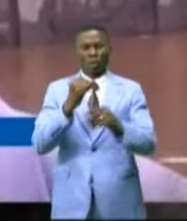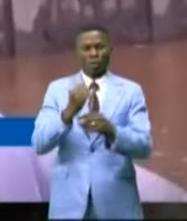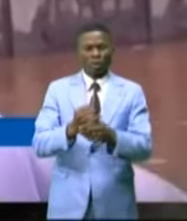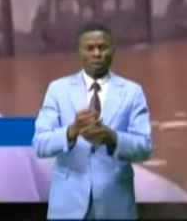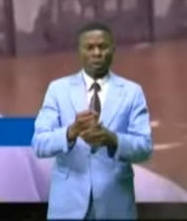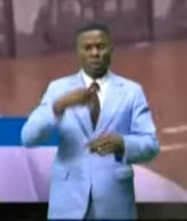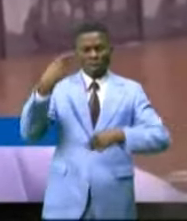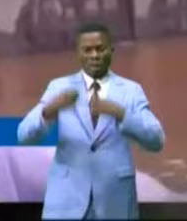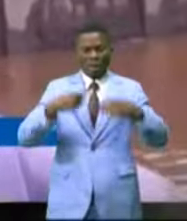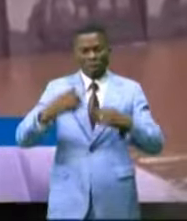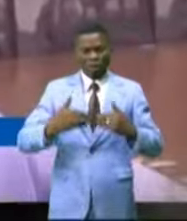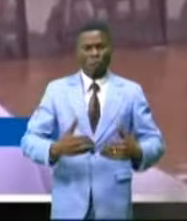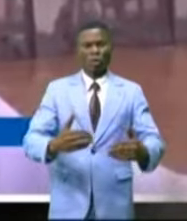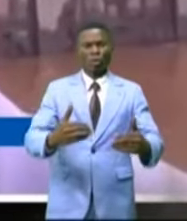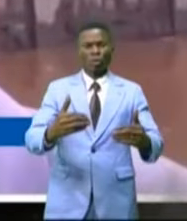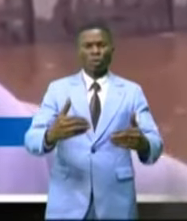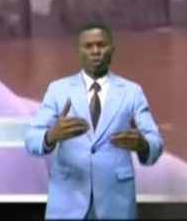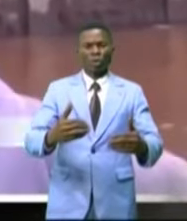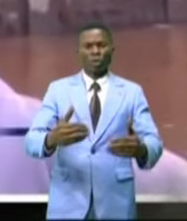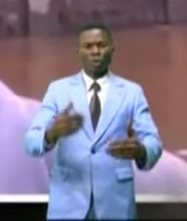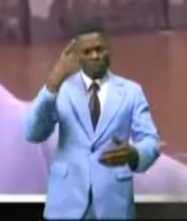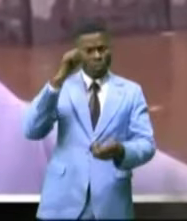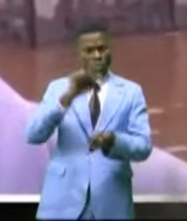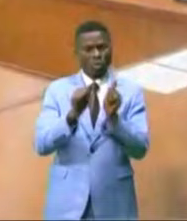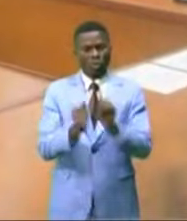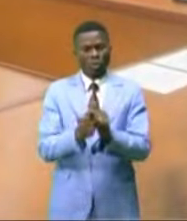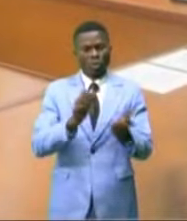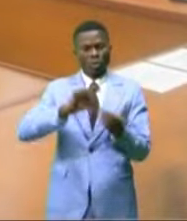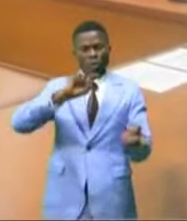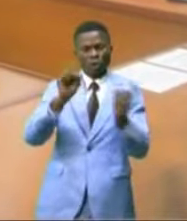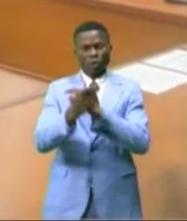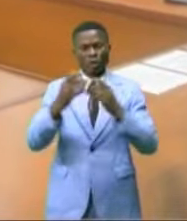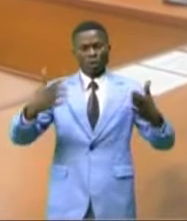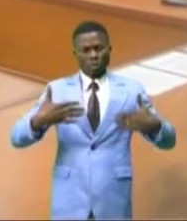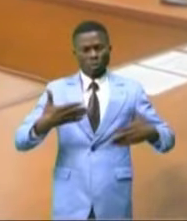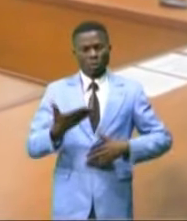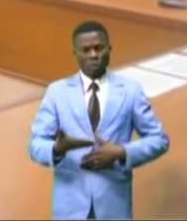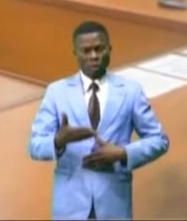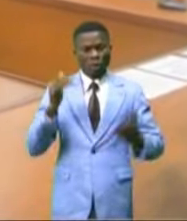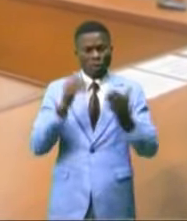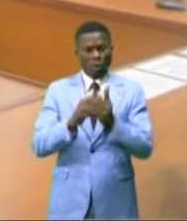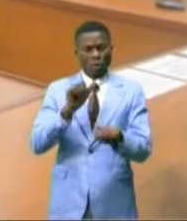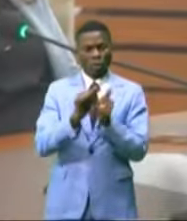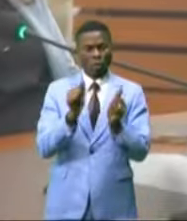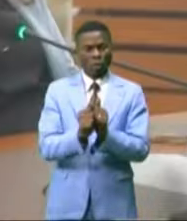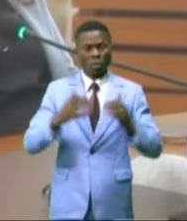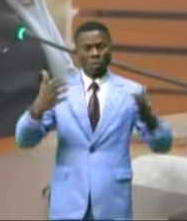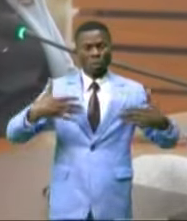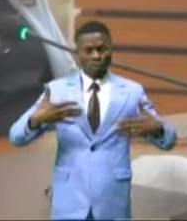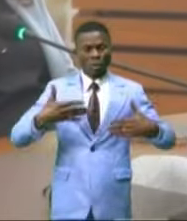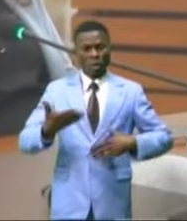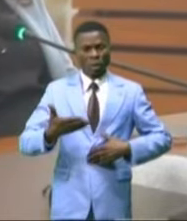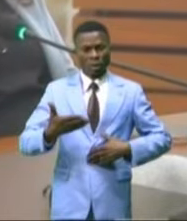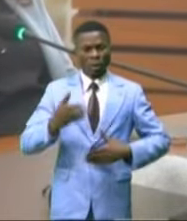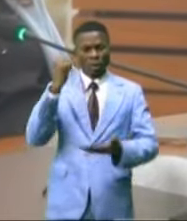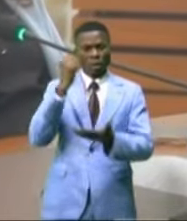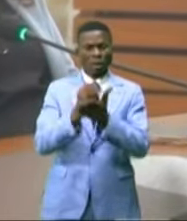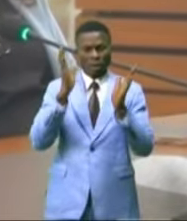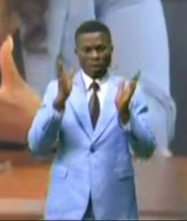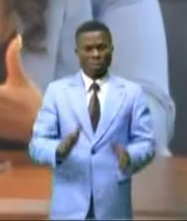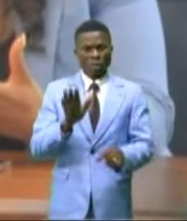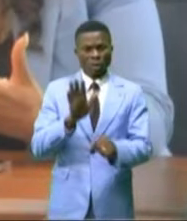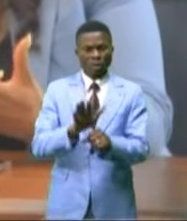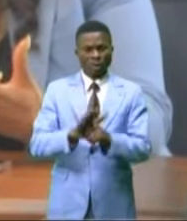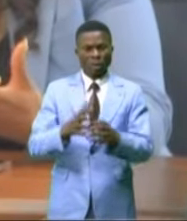discussions continues sur ces questions de de changement climatique face à ces dégâts climatique les ambassadeurs